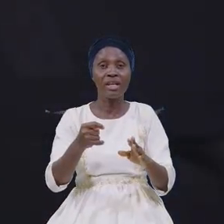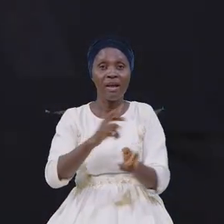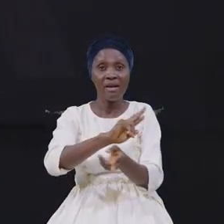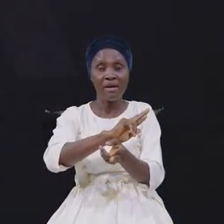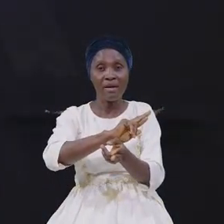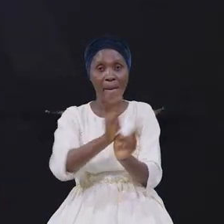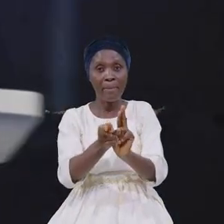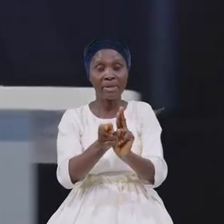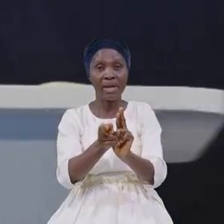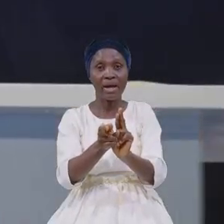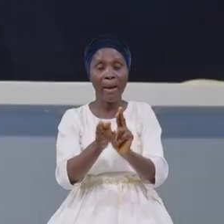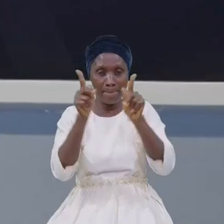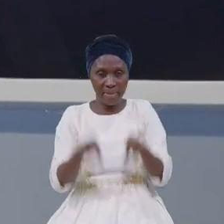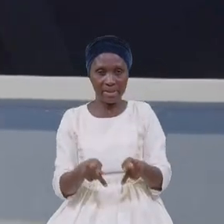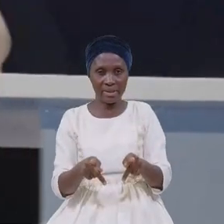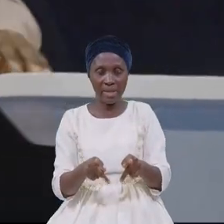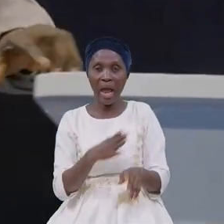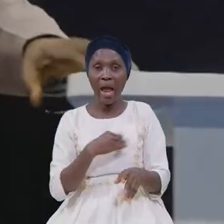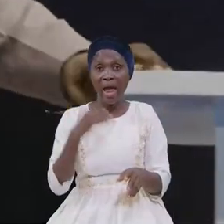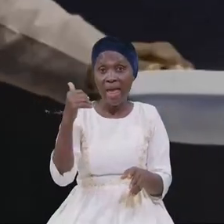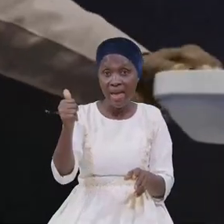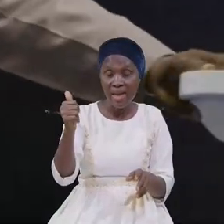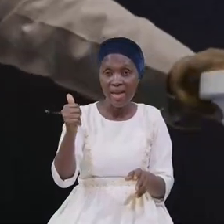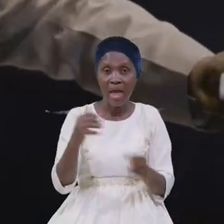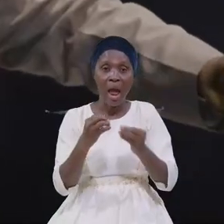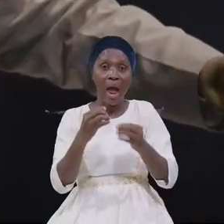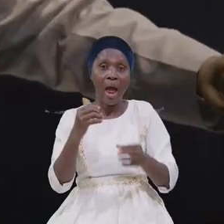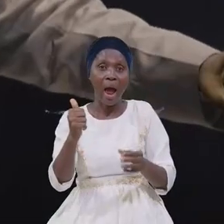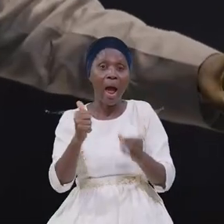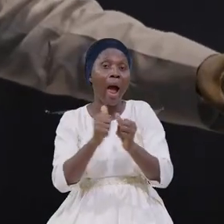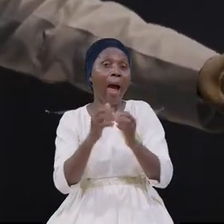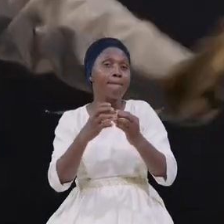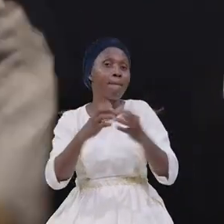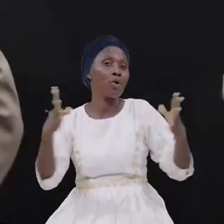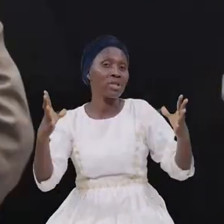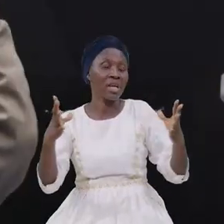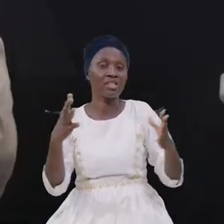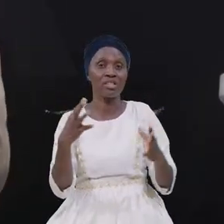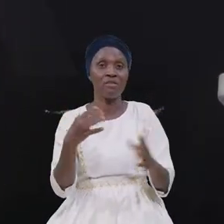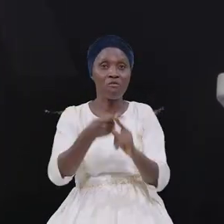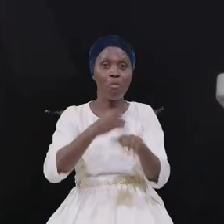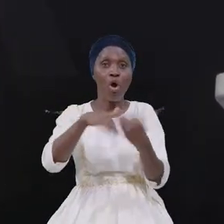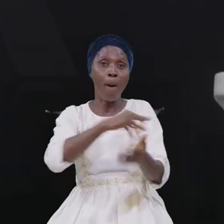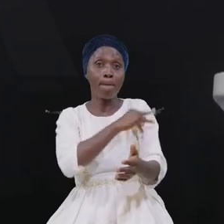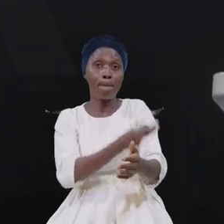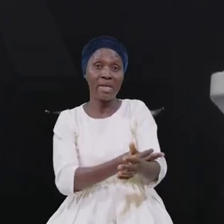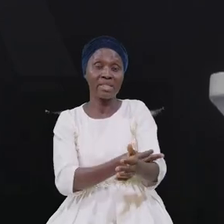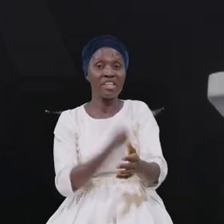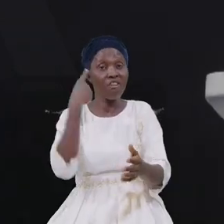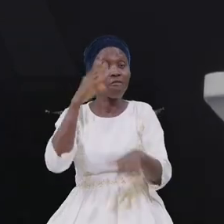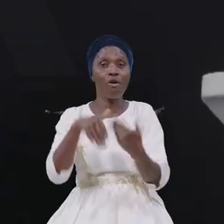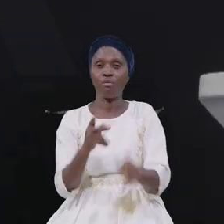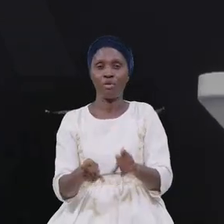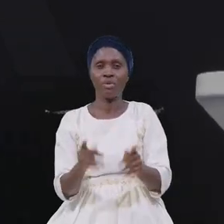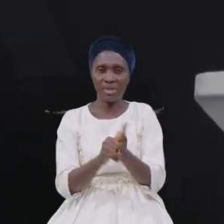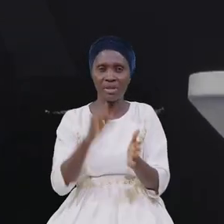il y a là, A, qui est en anglais, qui est l'abondance de la part du Tout-Puissant. C'est la grâce pour tous. On ne mérite pas